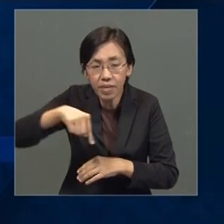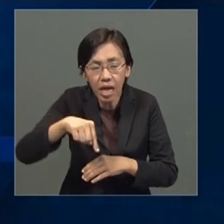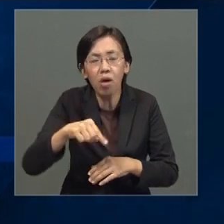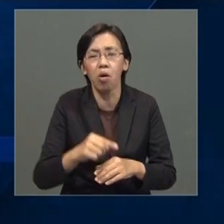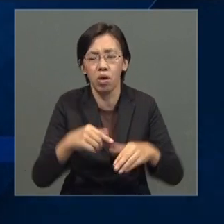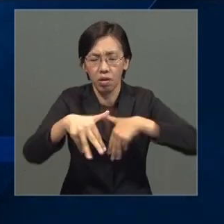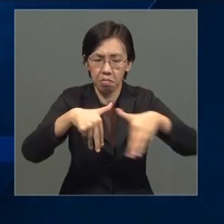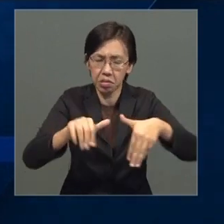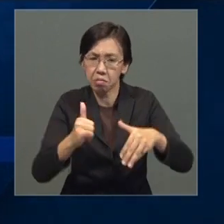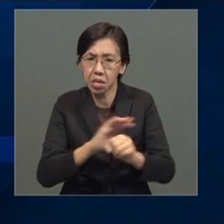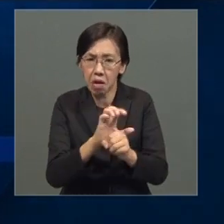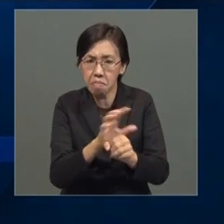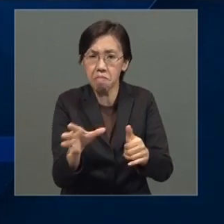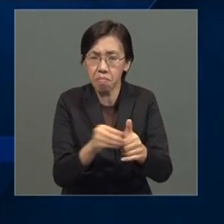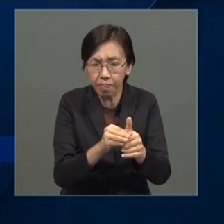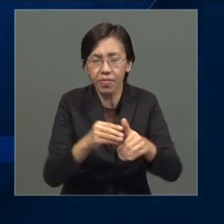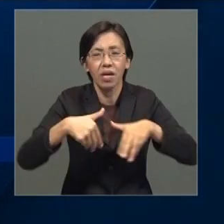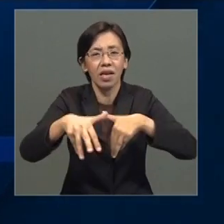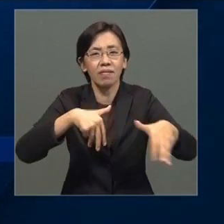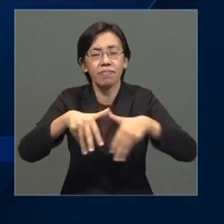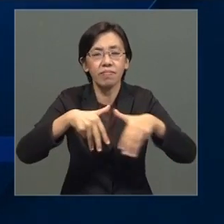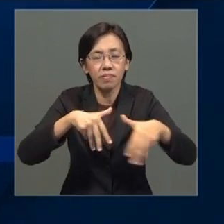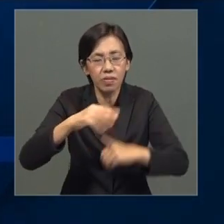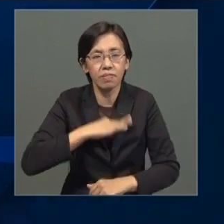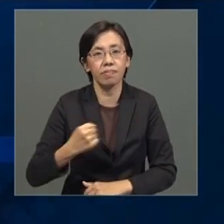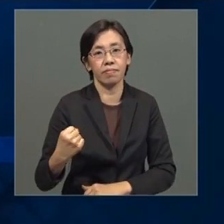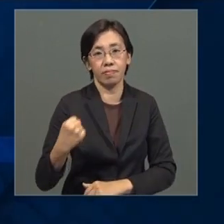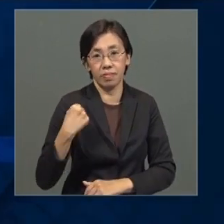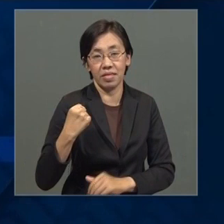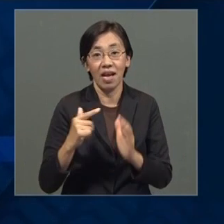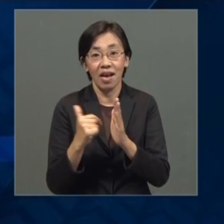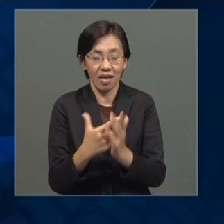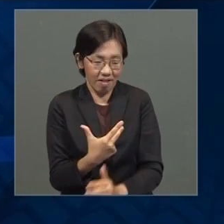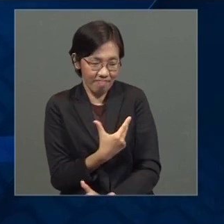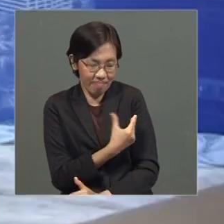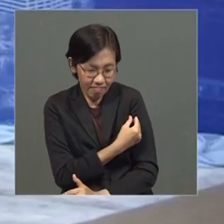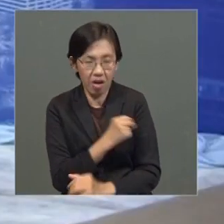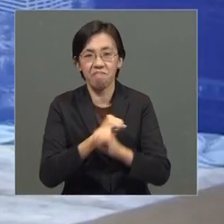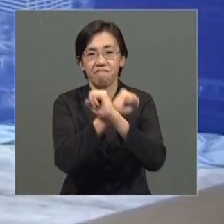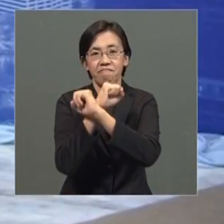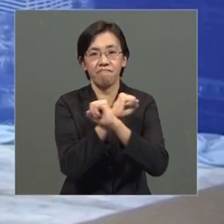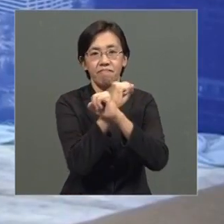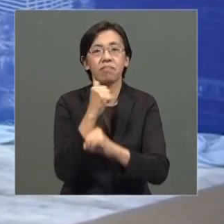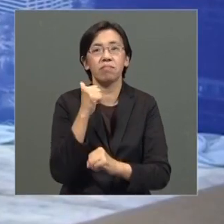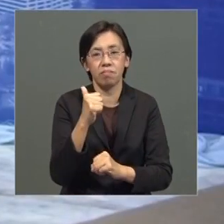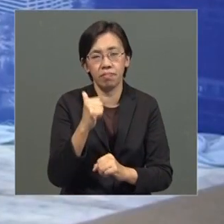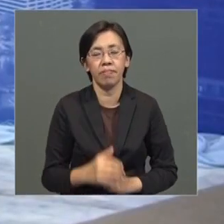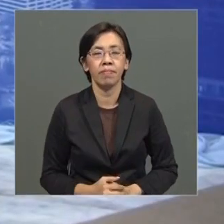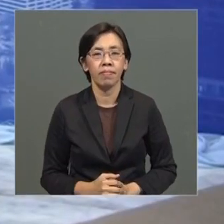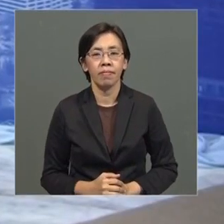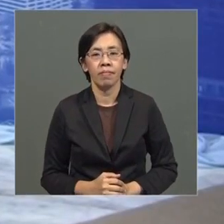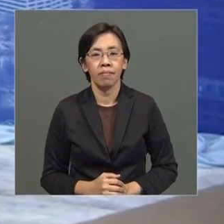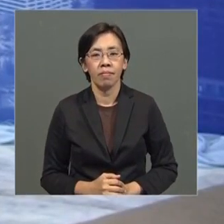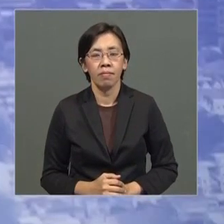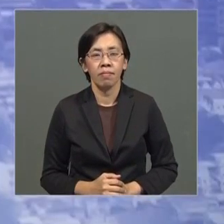กลุ่มเสี่ยงนะคะอยากให้พี่น้องประชาชนเชื่อมั่นว่าวัคซีนมีความปลอดภัยนะคะในส่วนที่